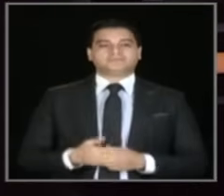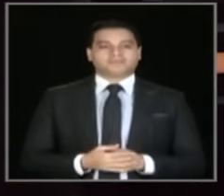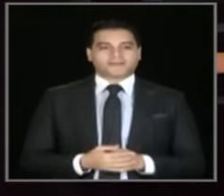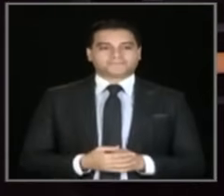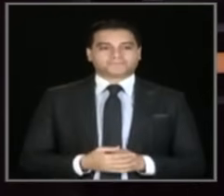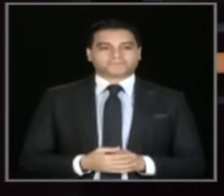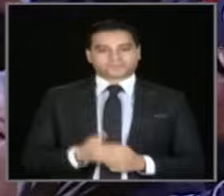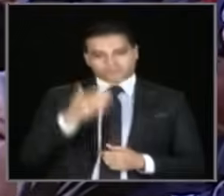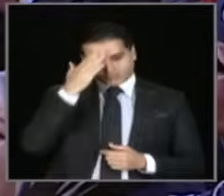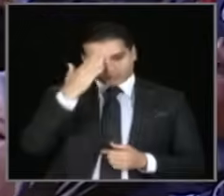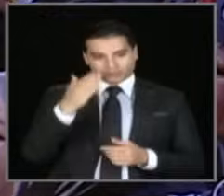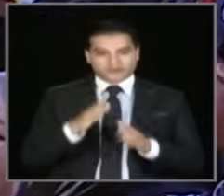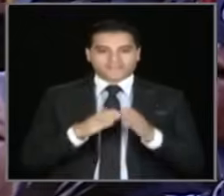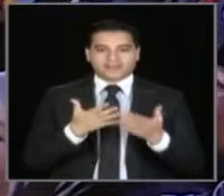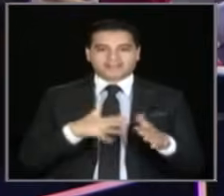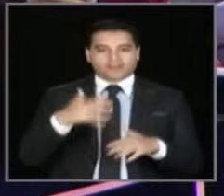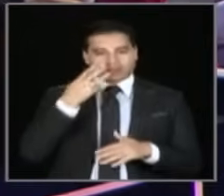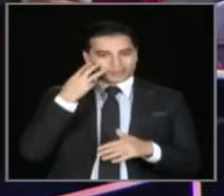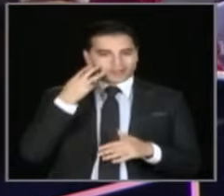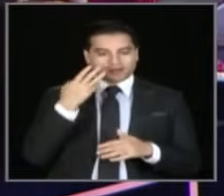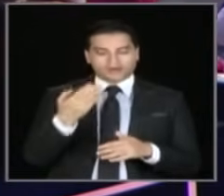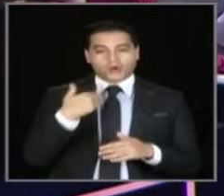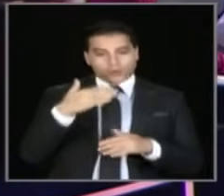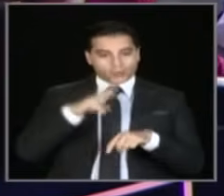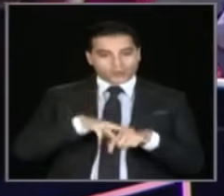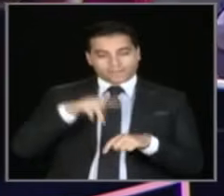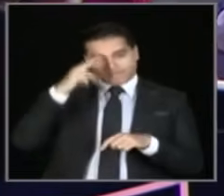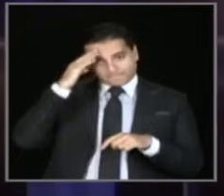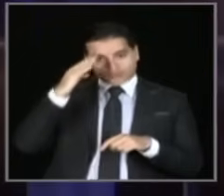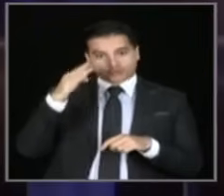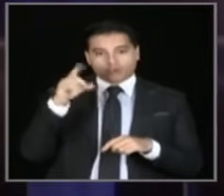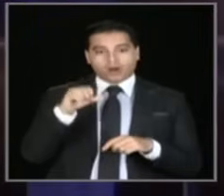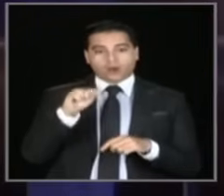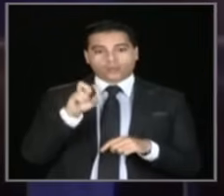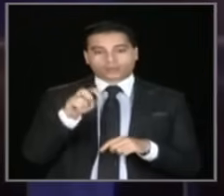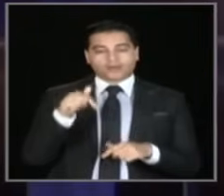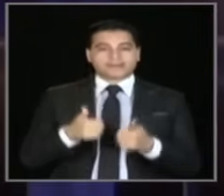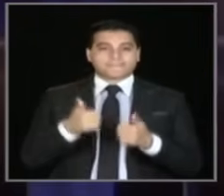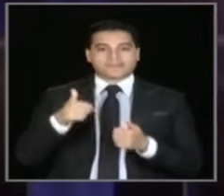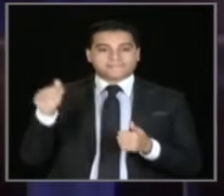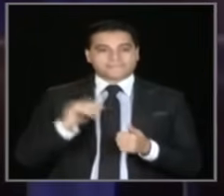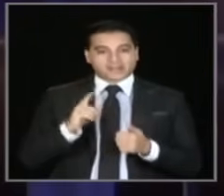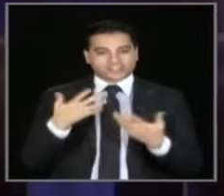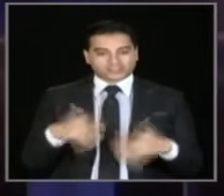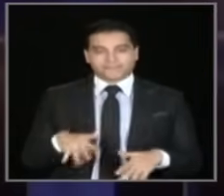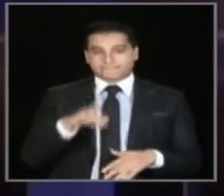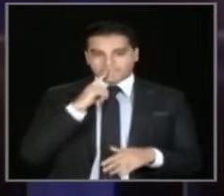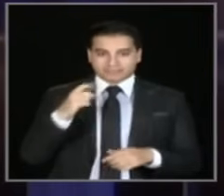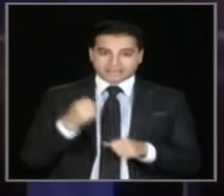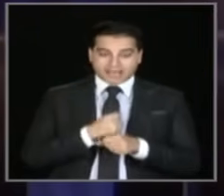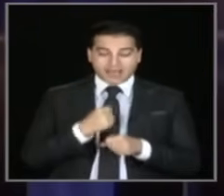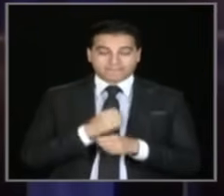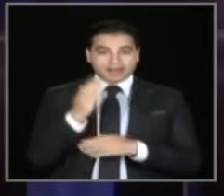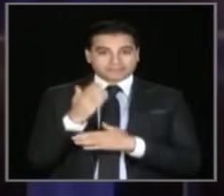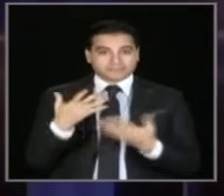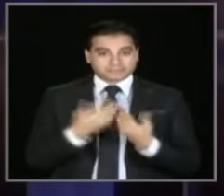نشكر فريق تايجرز طبعا. يعني بشكر روضة برضو، وهي النهاردة عندها امتحان مش ما قدرتش تيجي، بس كانت من العناصر